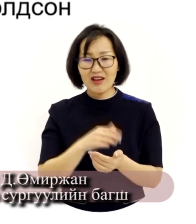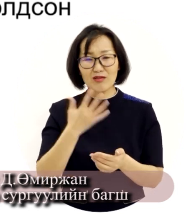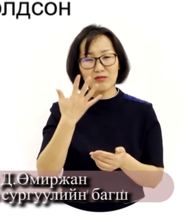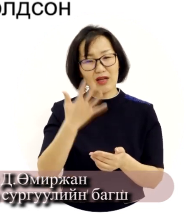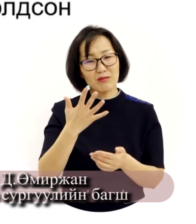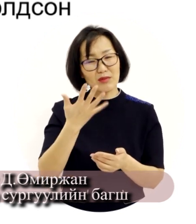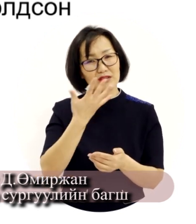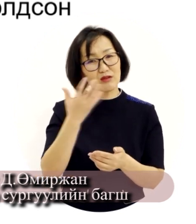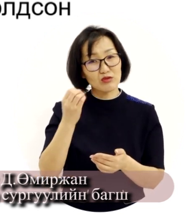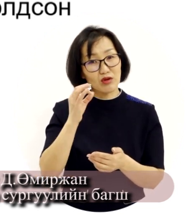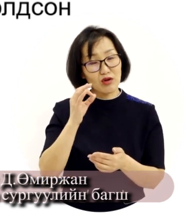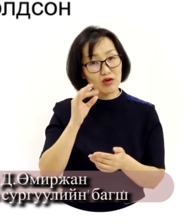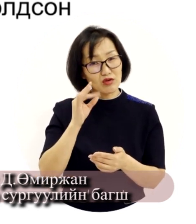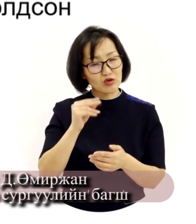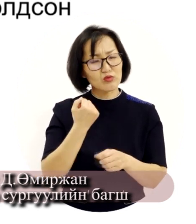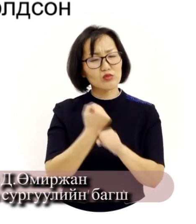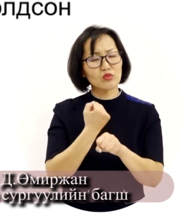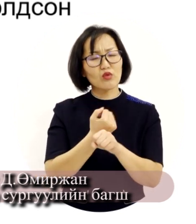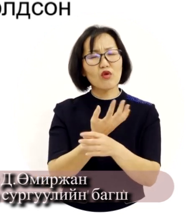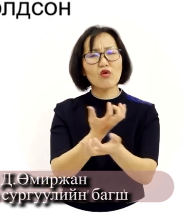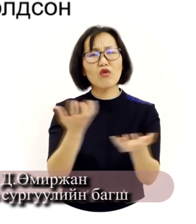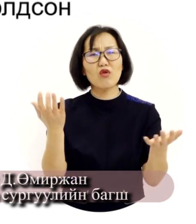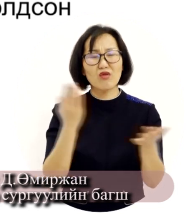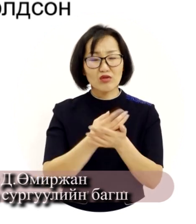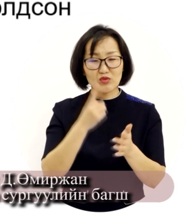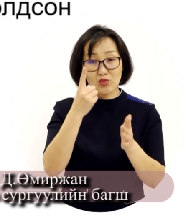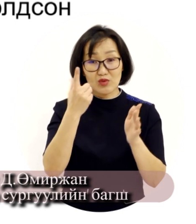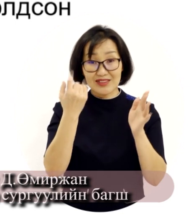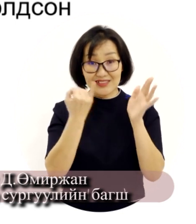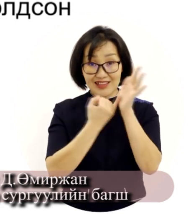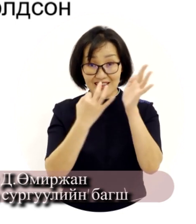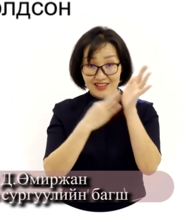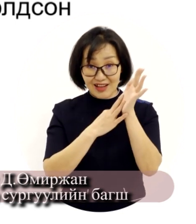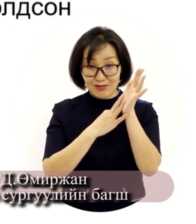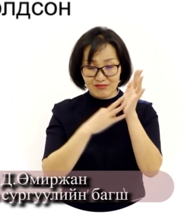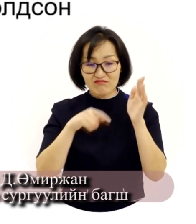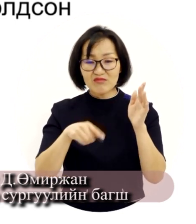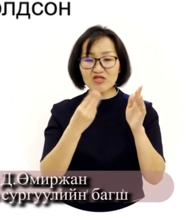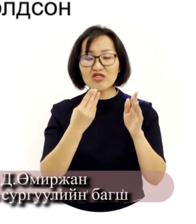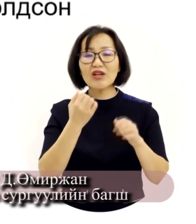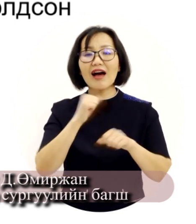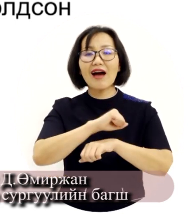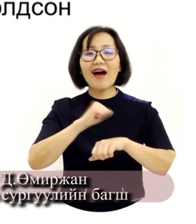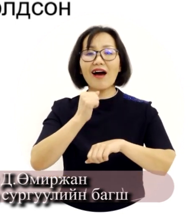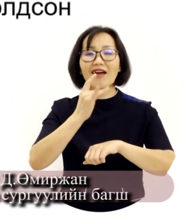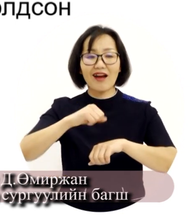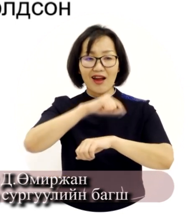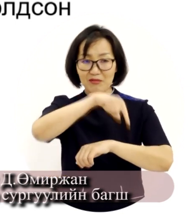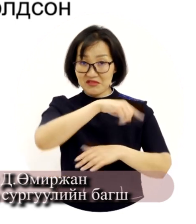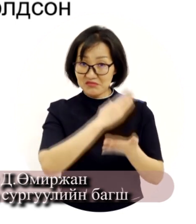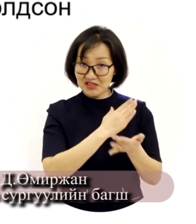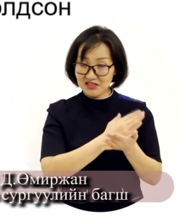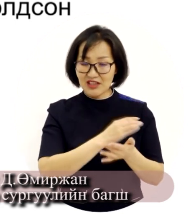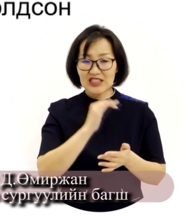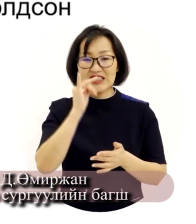елінде шамамен 505 бұғы мүсіні бар. Оның 468-і Арқанғай аймағында. Арқанғай